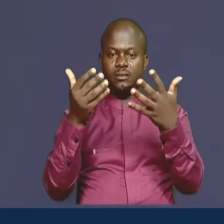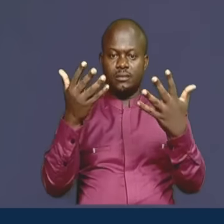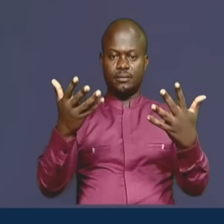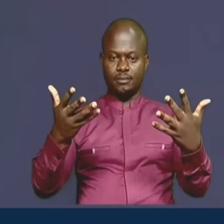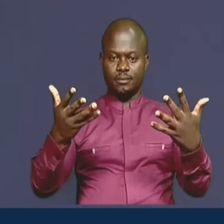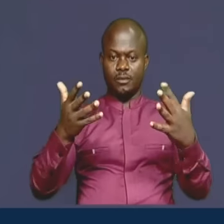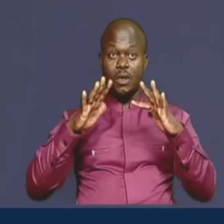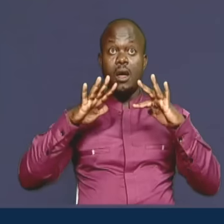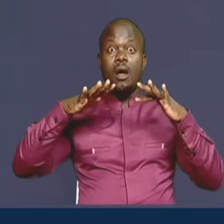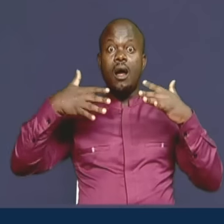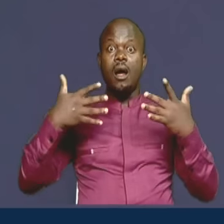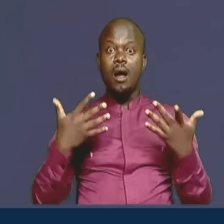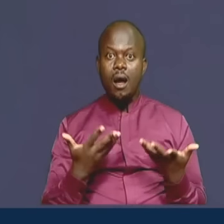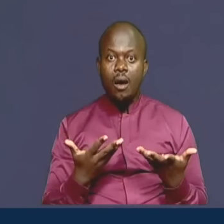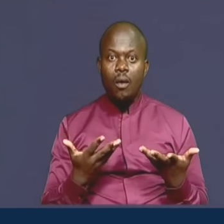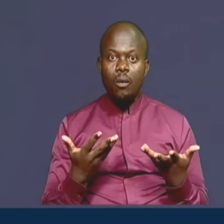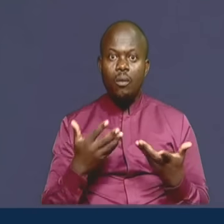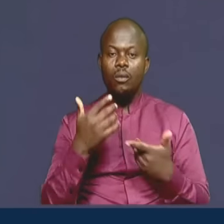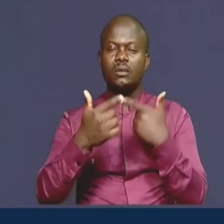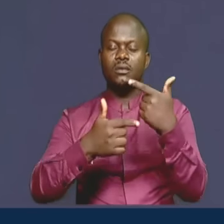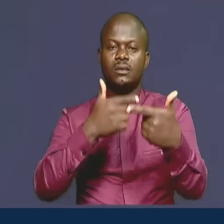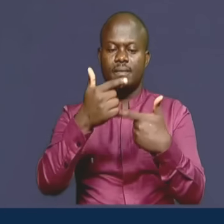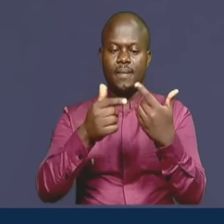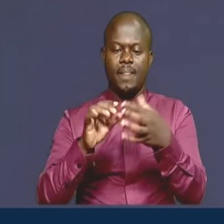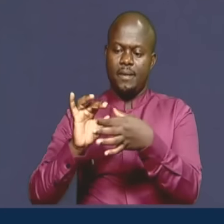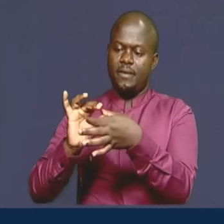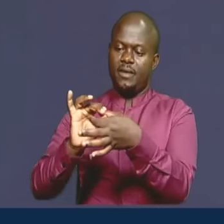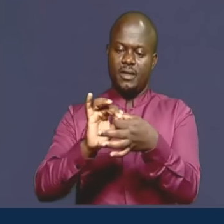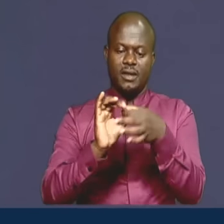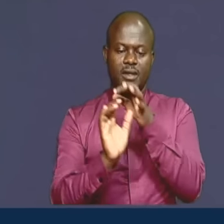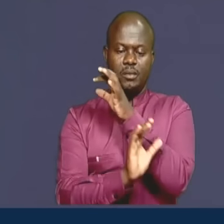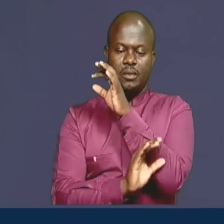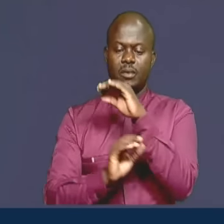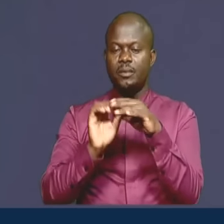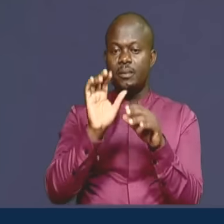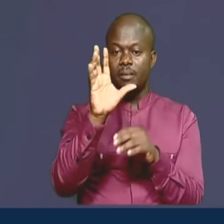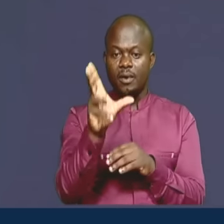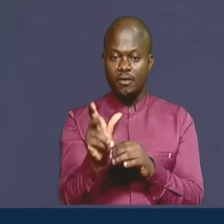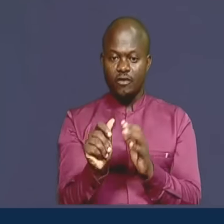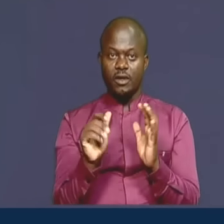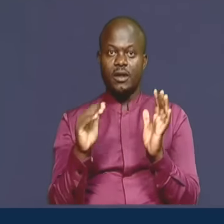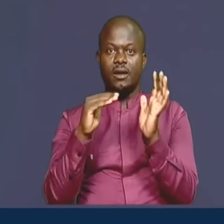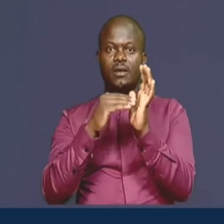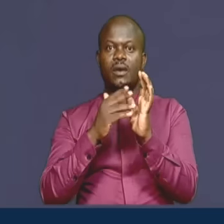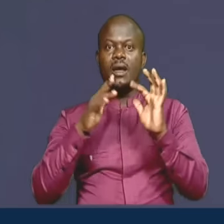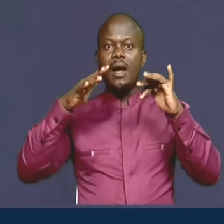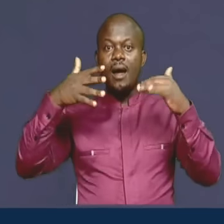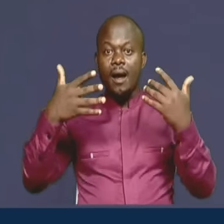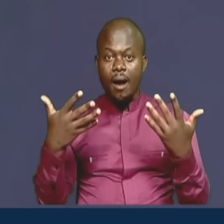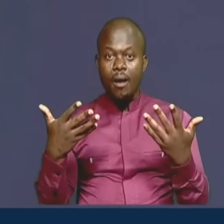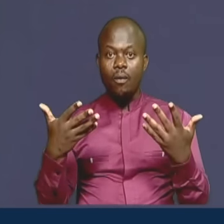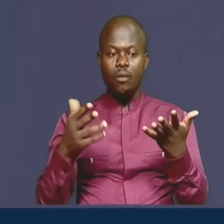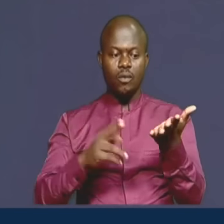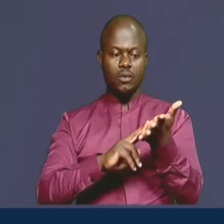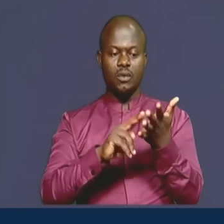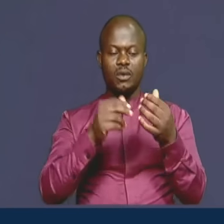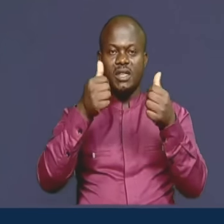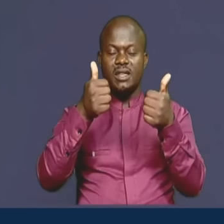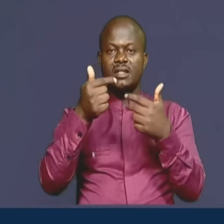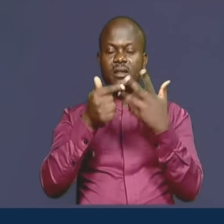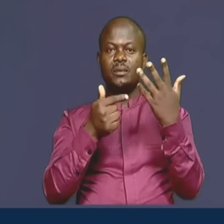Ni gute se twakomeza gufatanya n'ibihugu bigize umugabane? Ndetse ni gute twakoresha neza ibyo